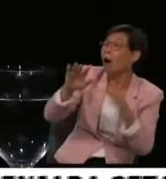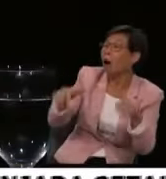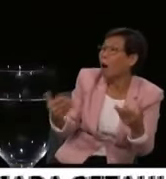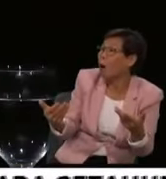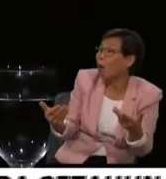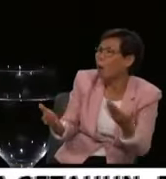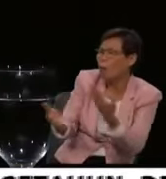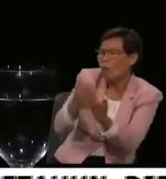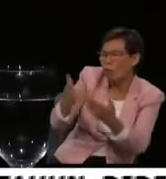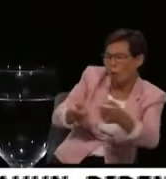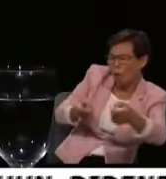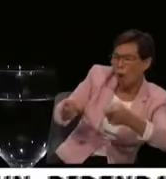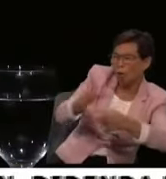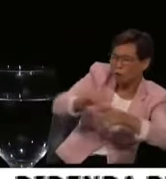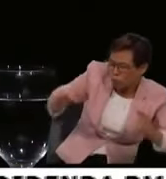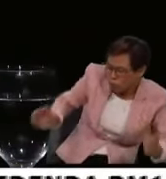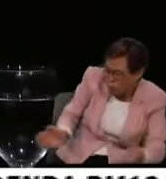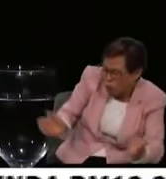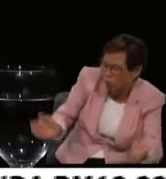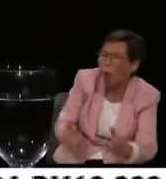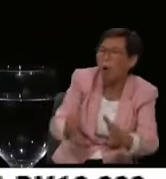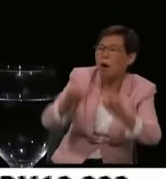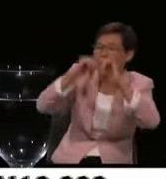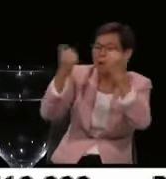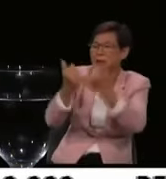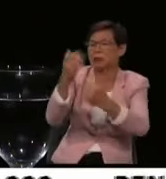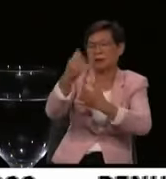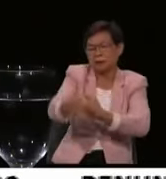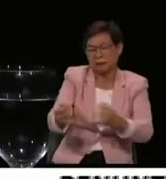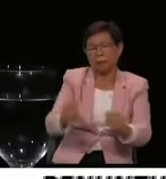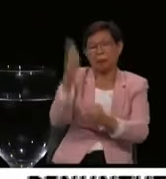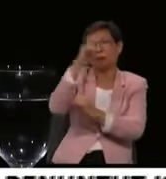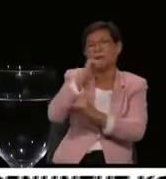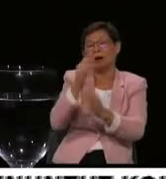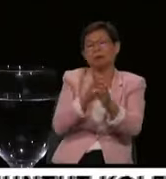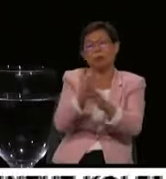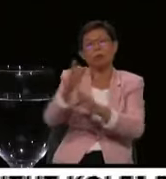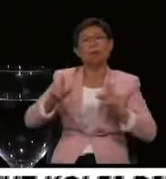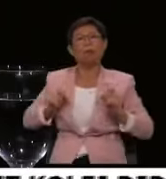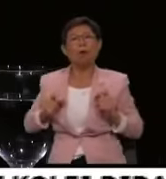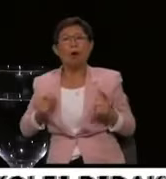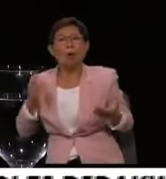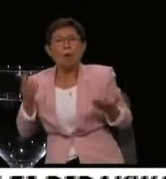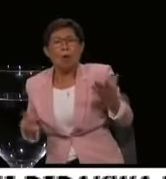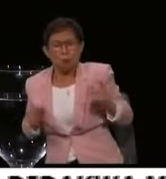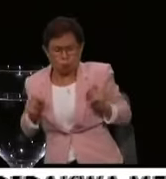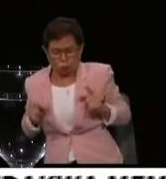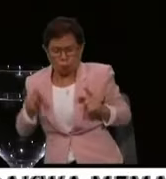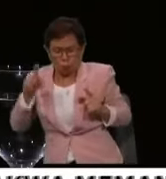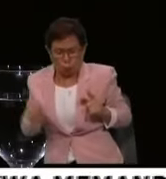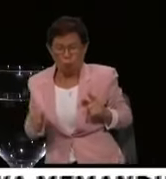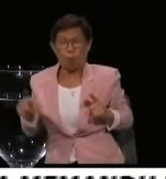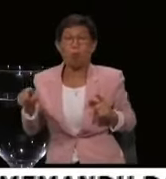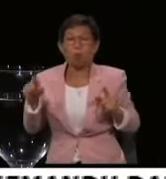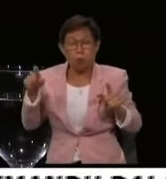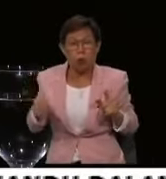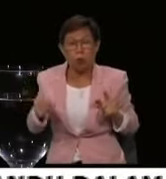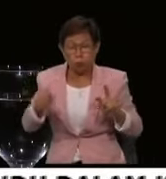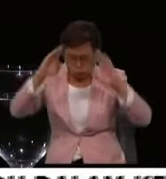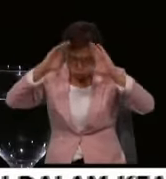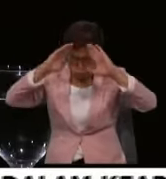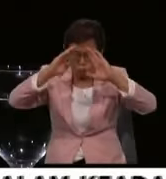mengawal dan merangsang agensi-agensi jabatan-jabatan kerajaan tapi tidak sektor swasta. Mereka mungkin perlu sesuatu yang lebih drastik untuk